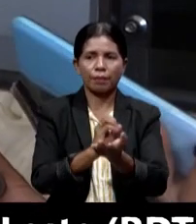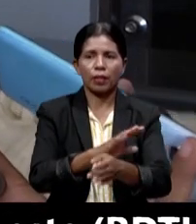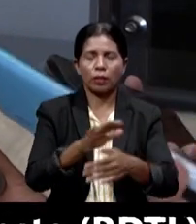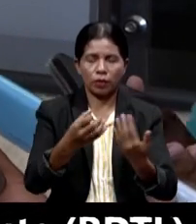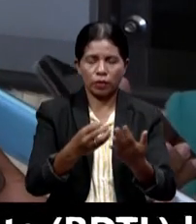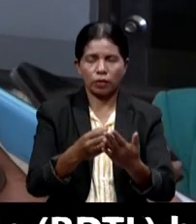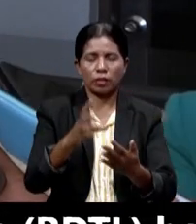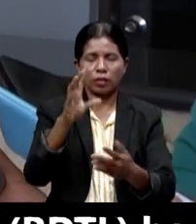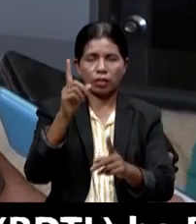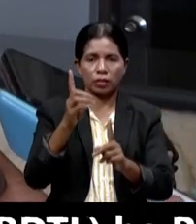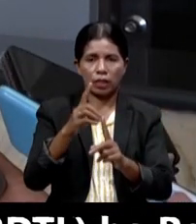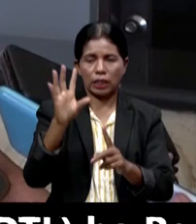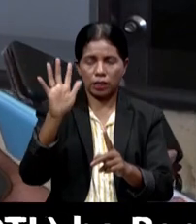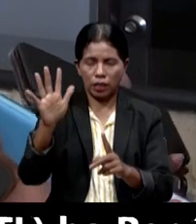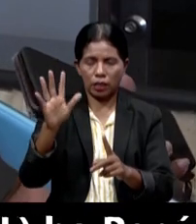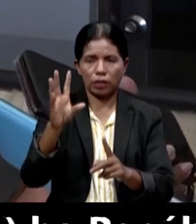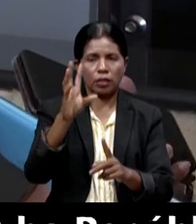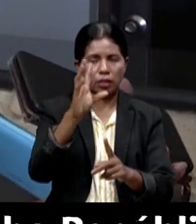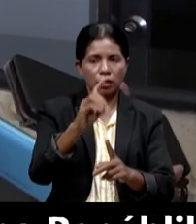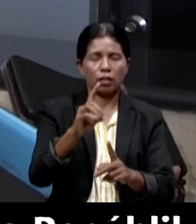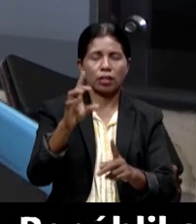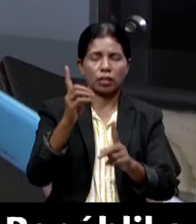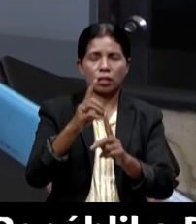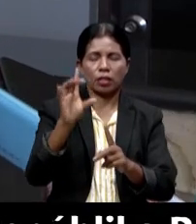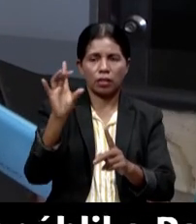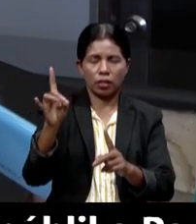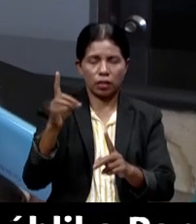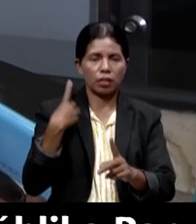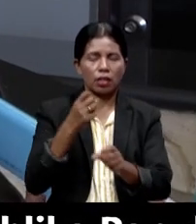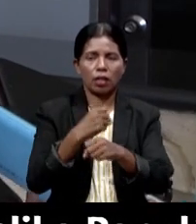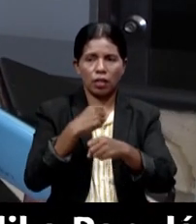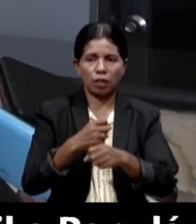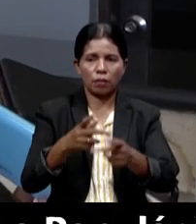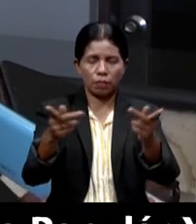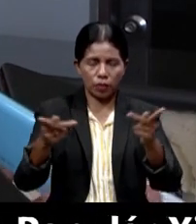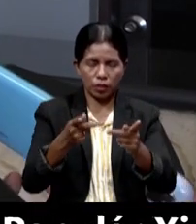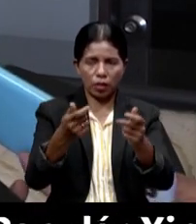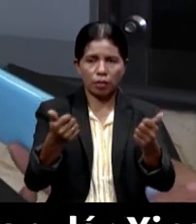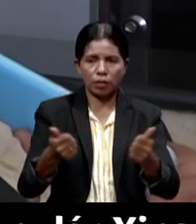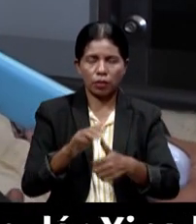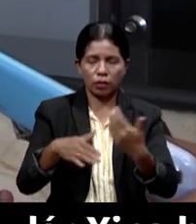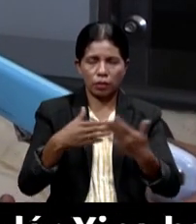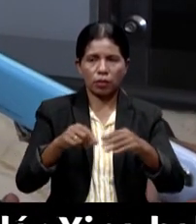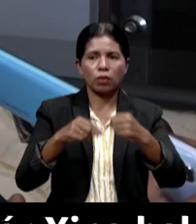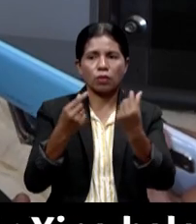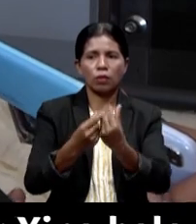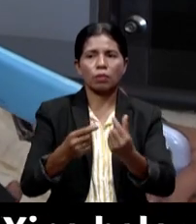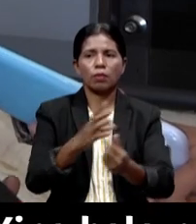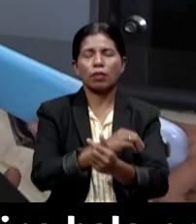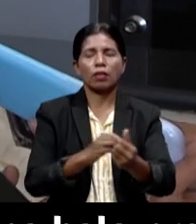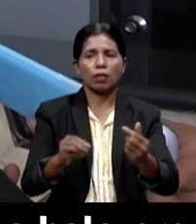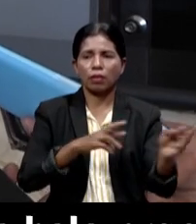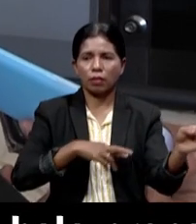για 5, για 7, για 6 δεσκάνσα, για 7 τα λοκάς λαξαμέντο με πώς θα αρνηθεί το τότε. Τάντο, η εκείπα Ινστιτούτο Νασιονάλ Στατίστικα